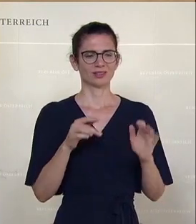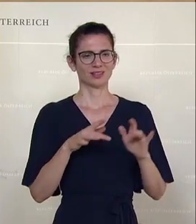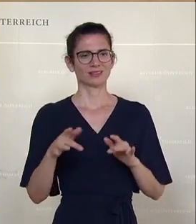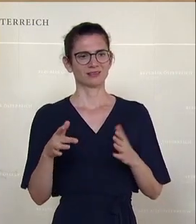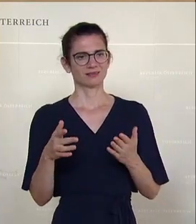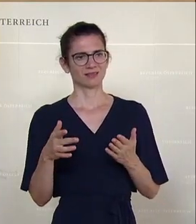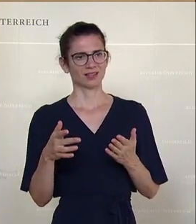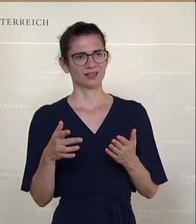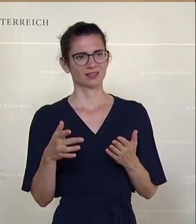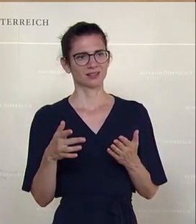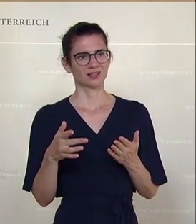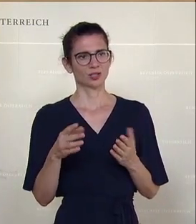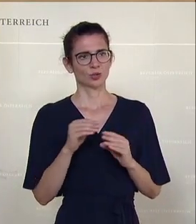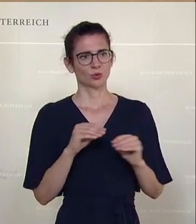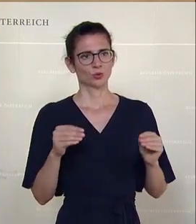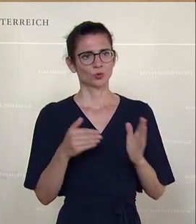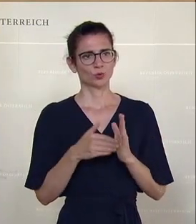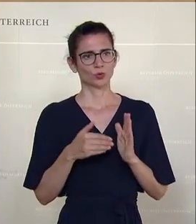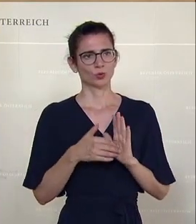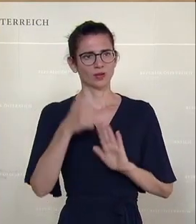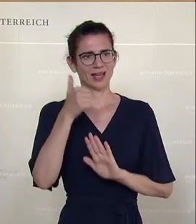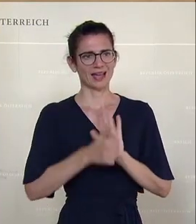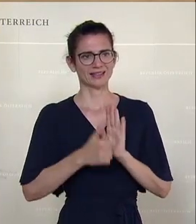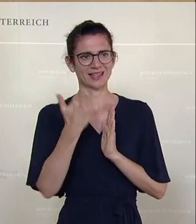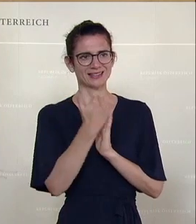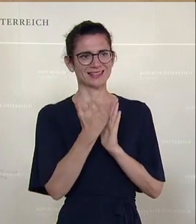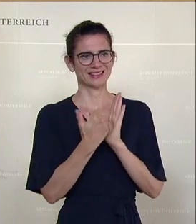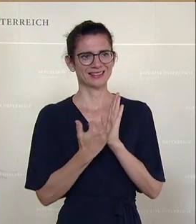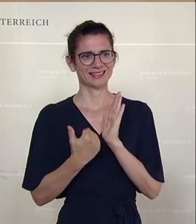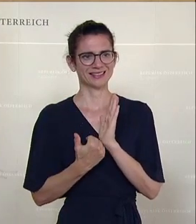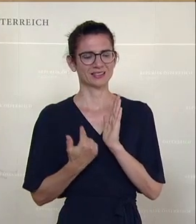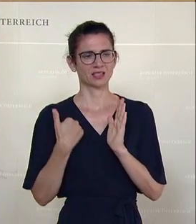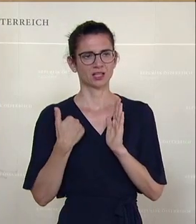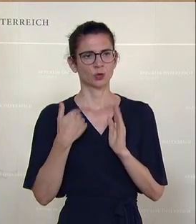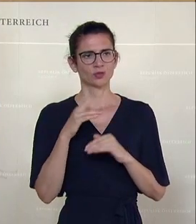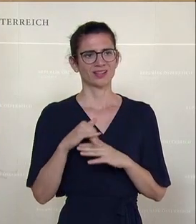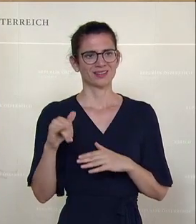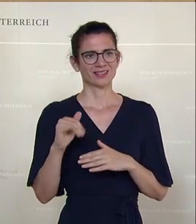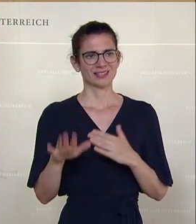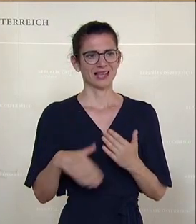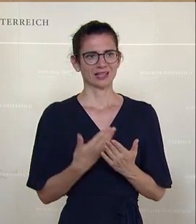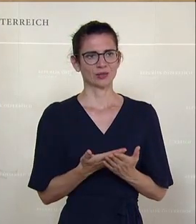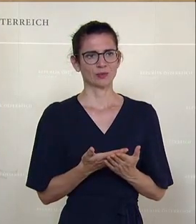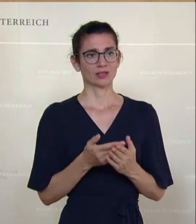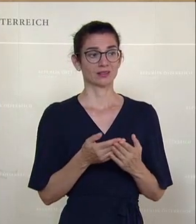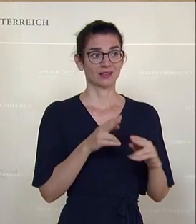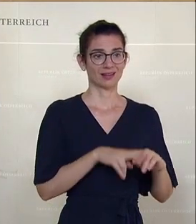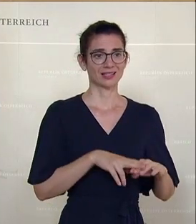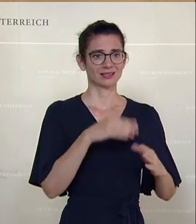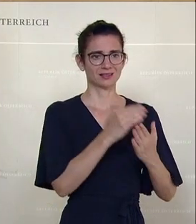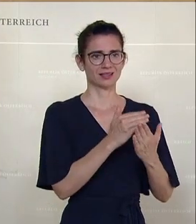dass tatsächlich nur mehr Einheitslisten an vielen Universitäten angeboten werden. Alle anderen Listen